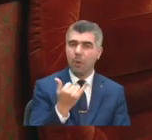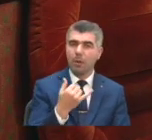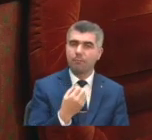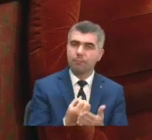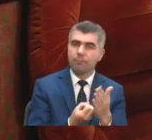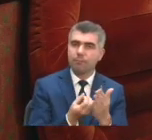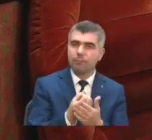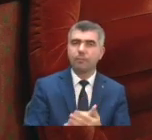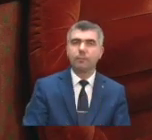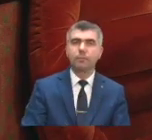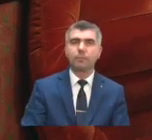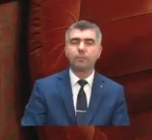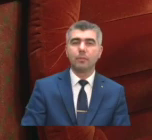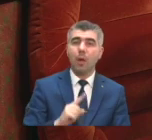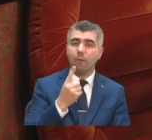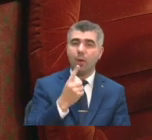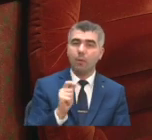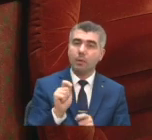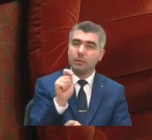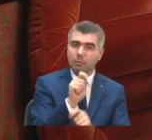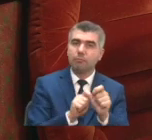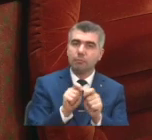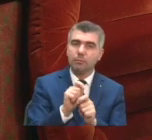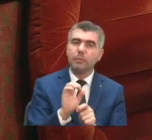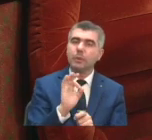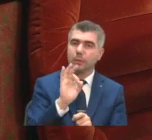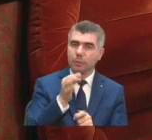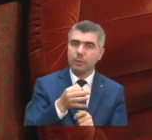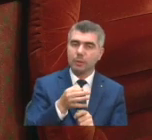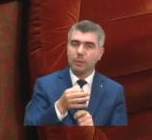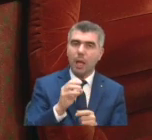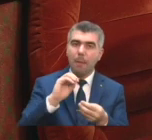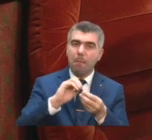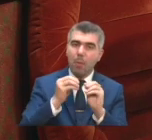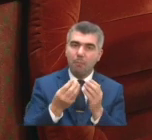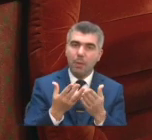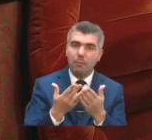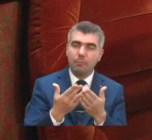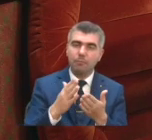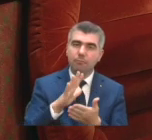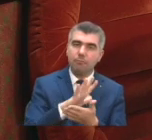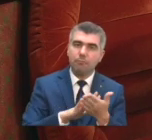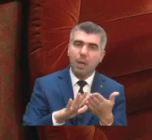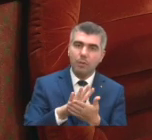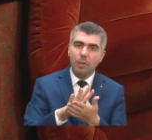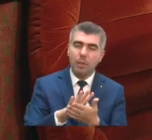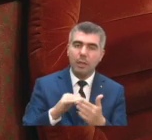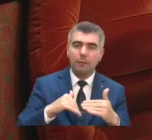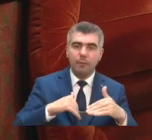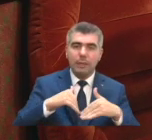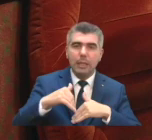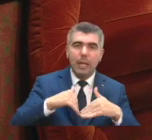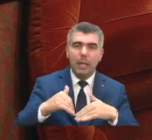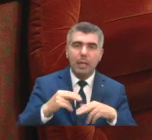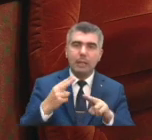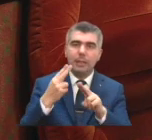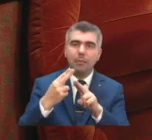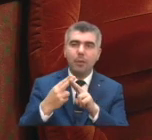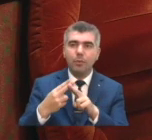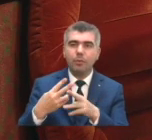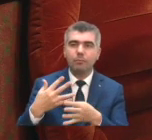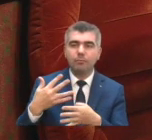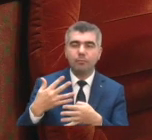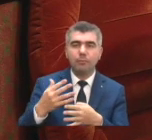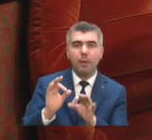أولا بالصيانة، لأنه هذا الإشكال إشكال حقيقي لمطروح خصوصا بالنسبة للطرق الغير مصنفة. اللي يمكن نقول لكم